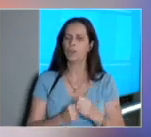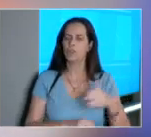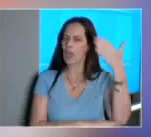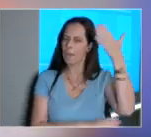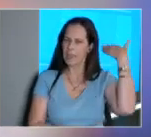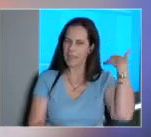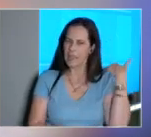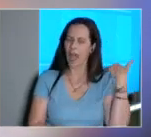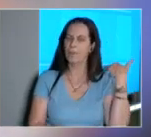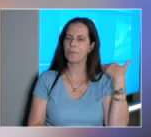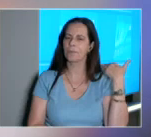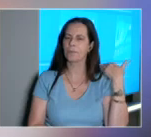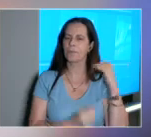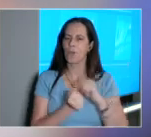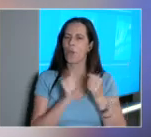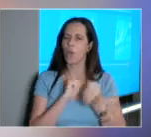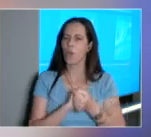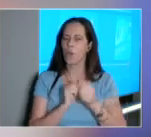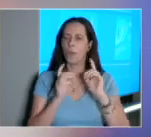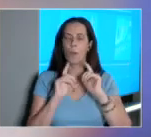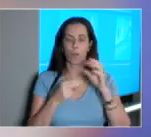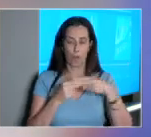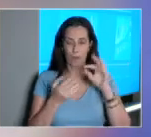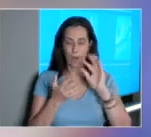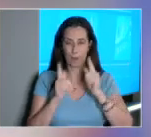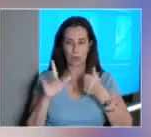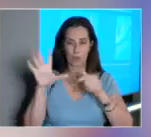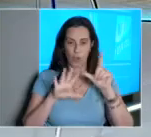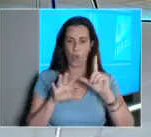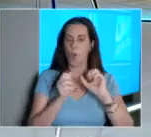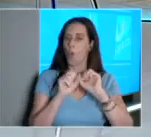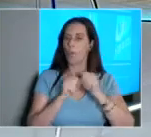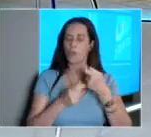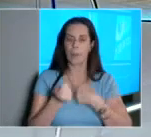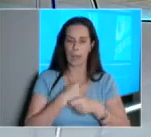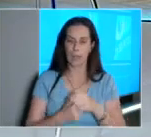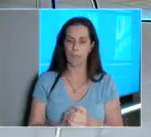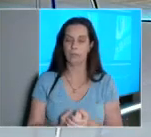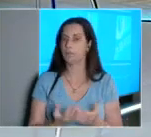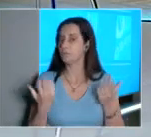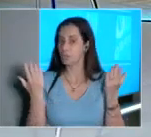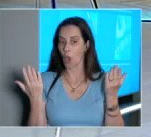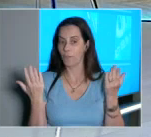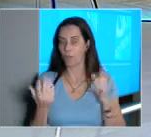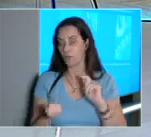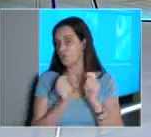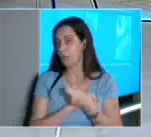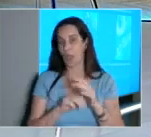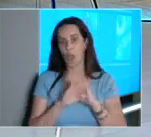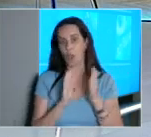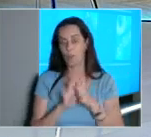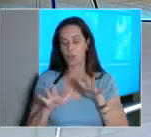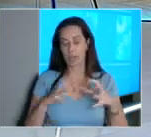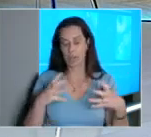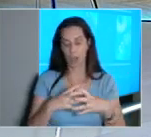והמדינה, או ערב ששת הימים, או משבר כלכלי. טוב, אתה יודע, הוא שינה עכשיו את ההגדרה